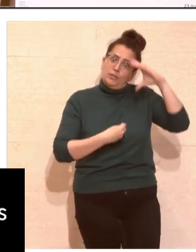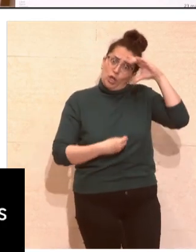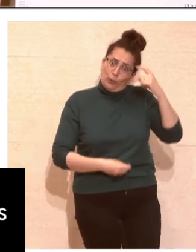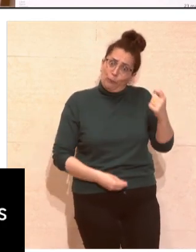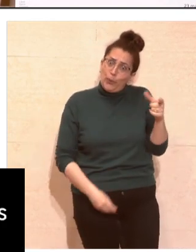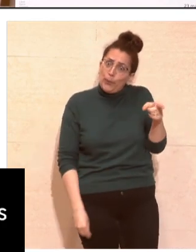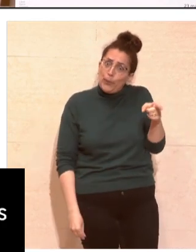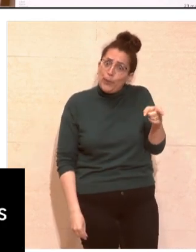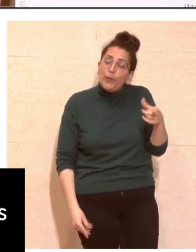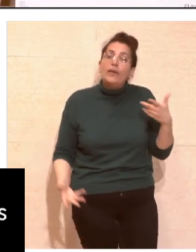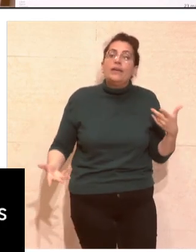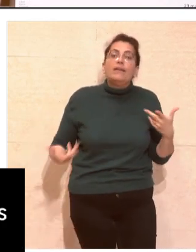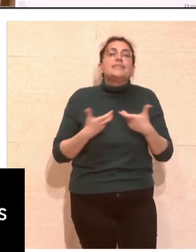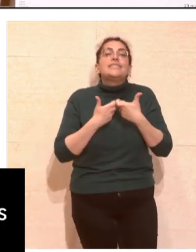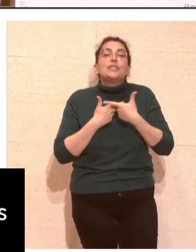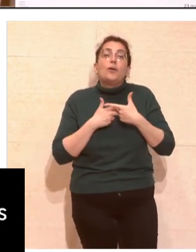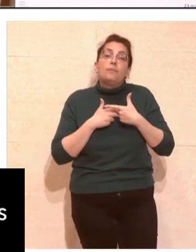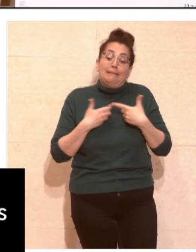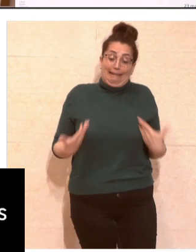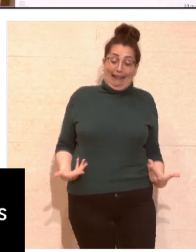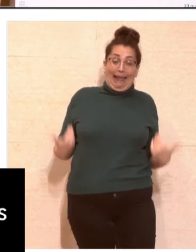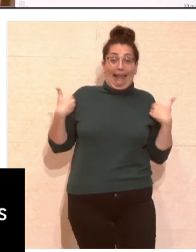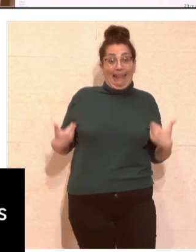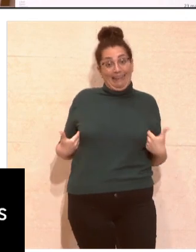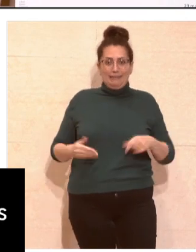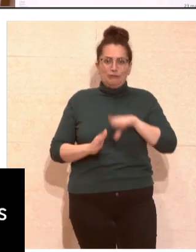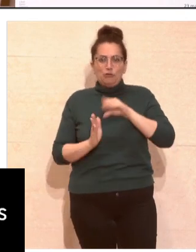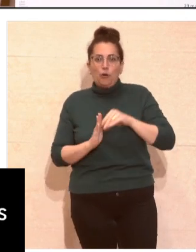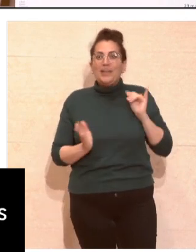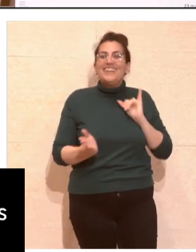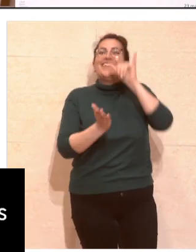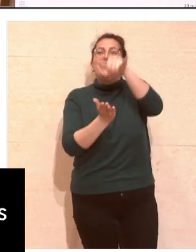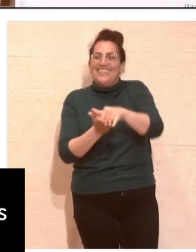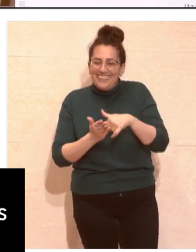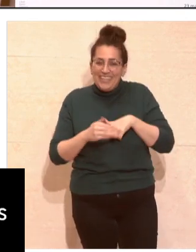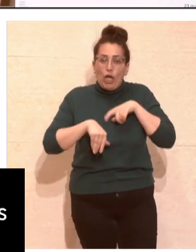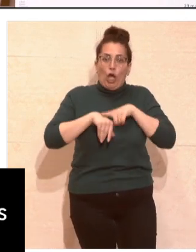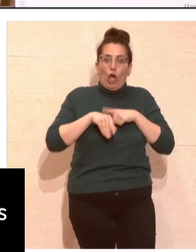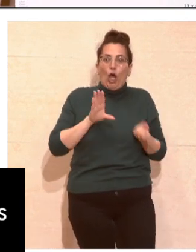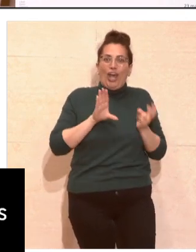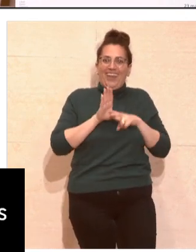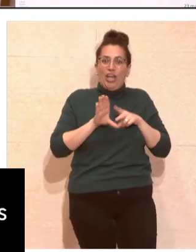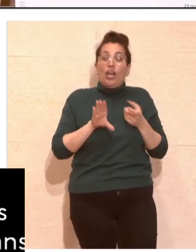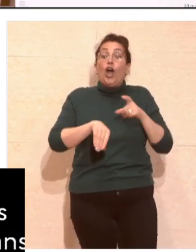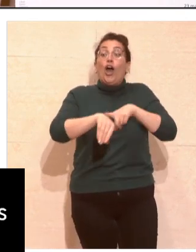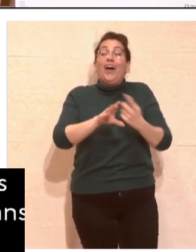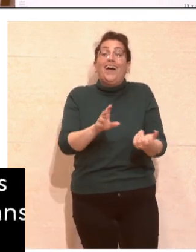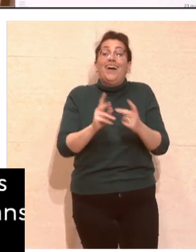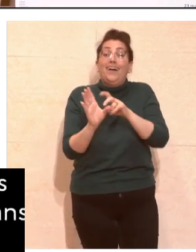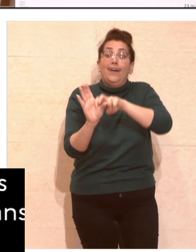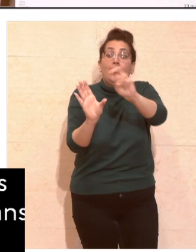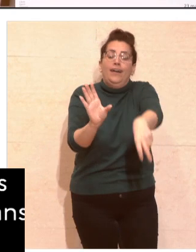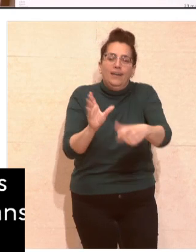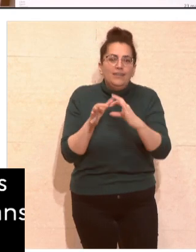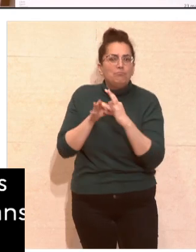de sommeil, mettons style jet lag comme moi aujourd'hui, on n'est pas à notre meilleur. Mais on réussit à composer avec